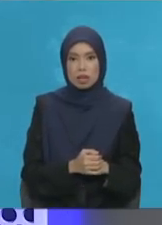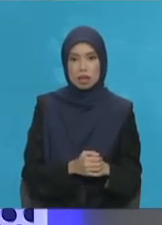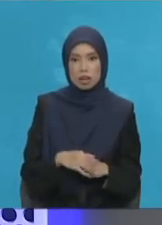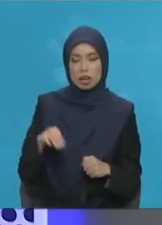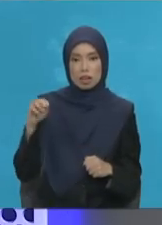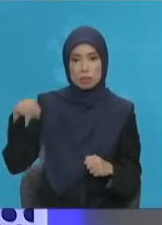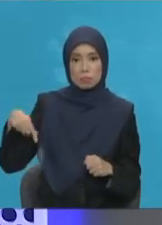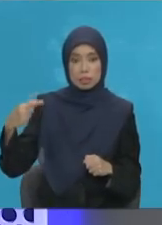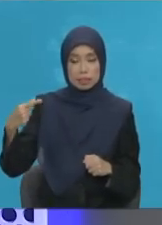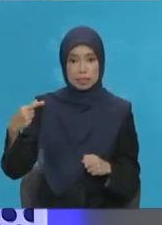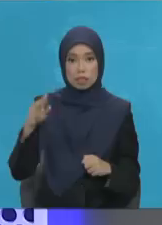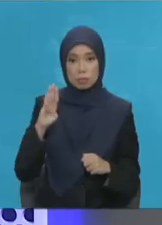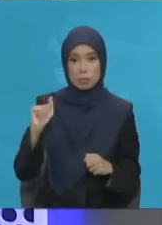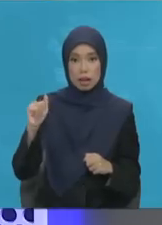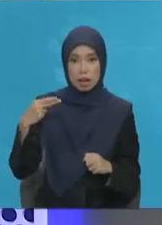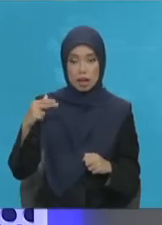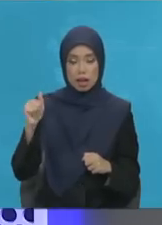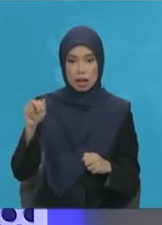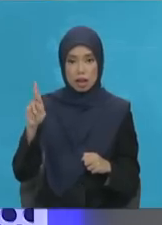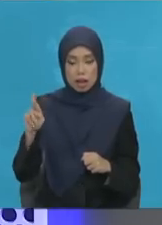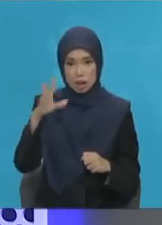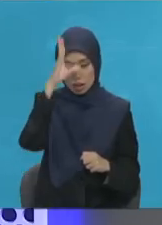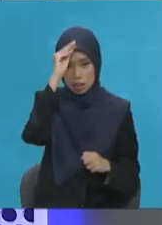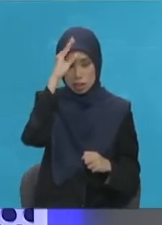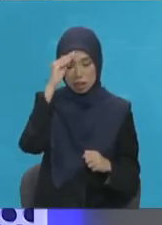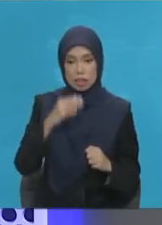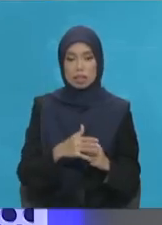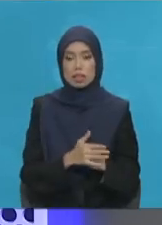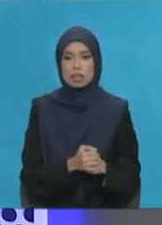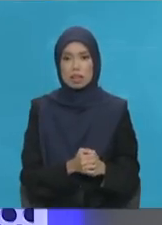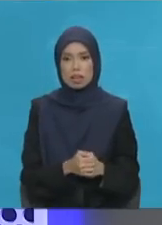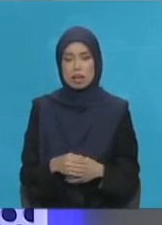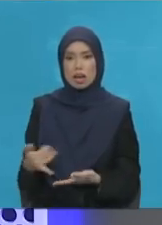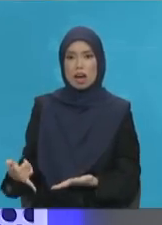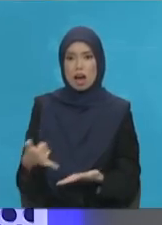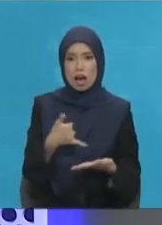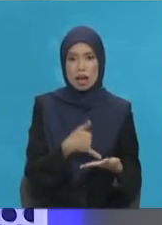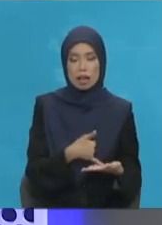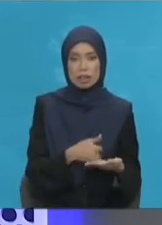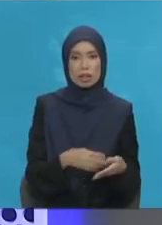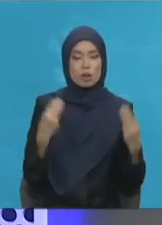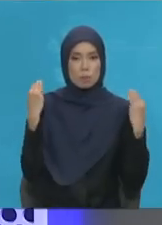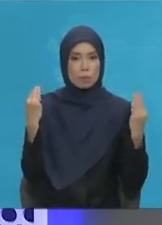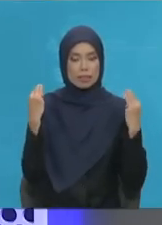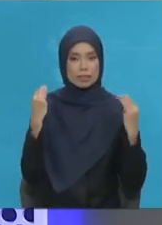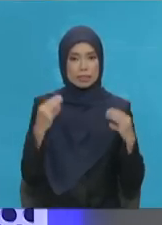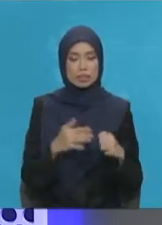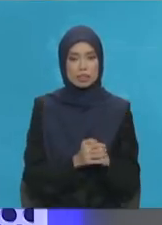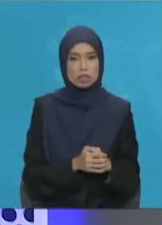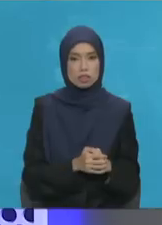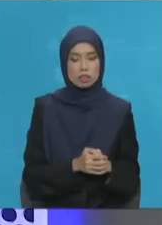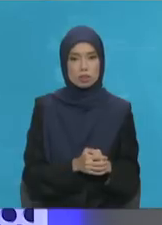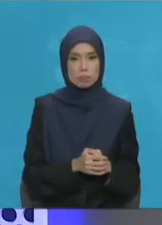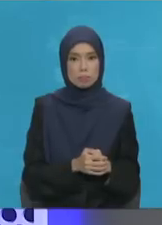ini almarhum Sultan Haji Omar Ali Saifudin Syekh Abdul khariddin tingkat ke majelis tersebut keberangkatan